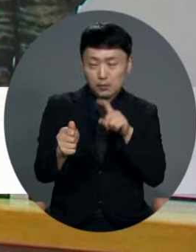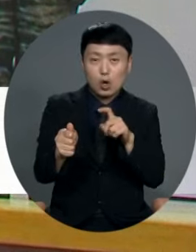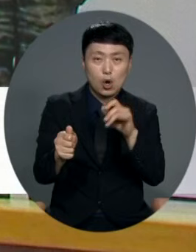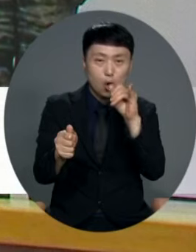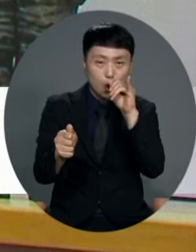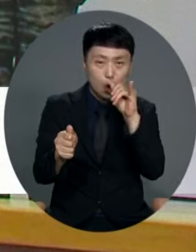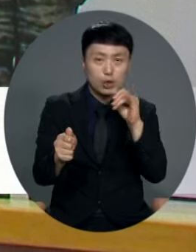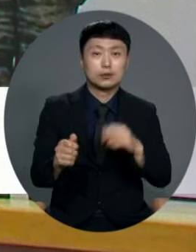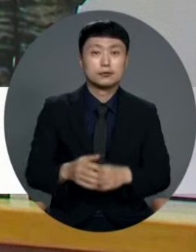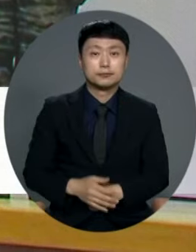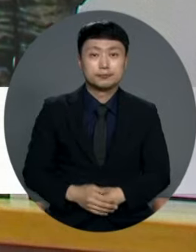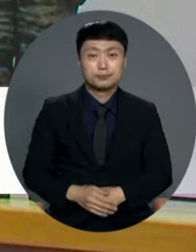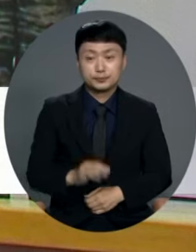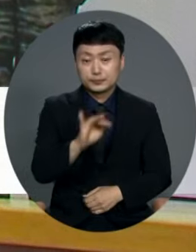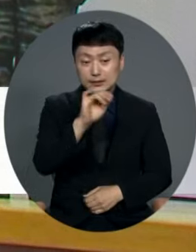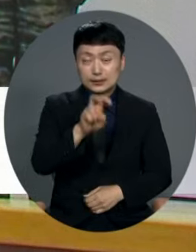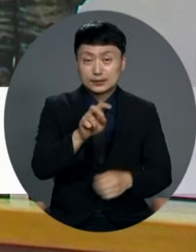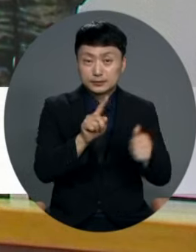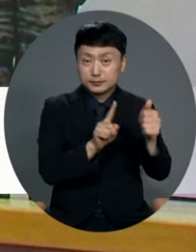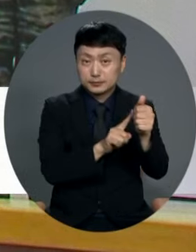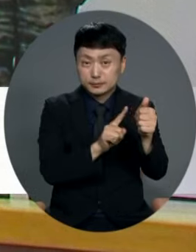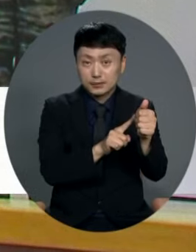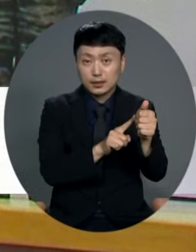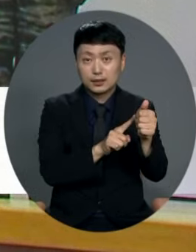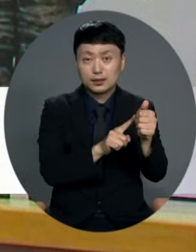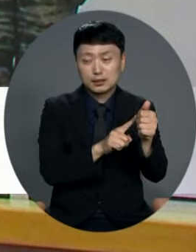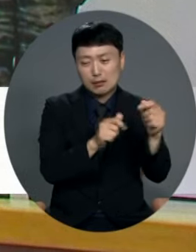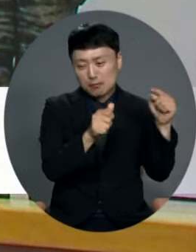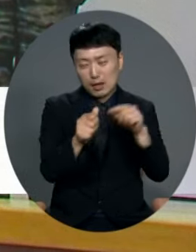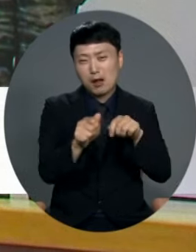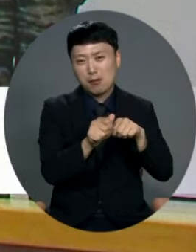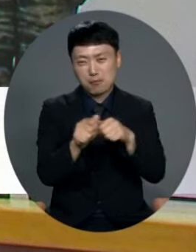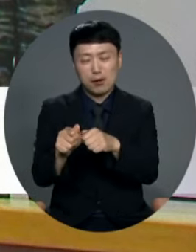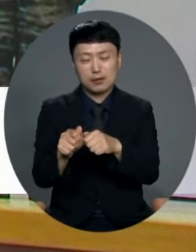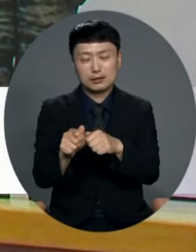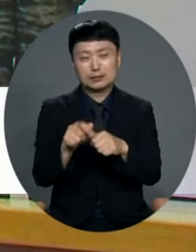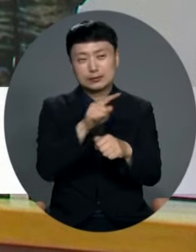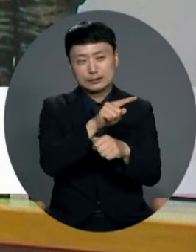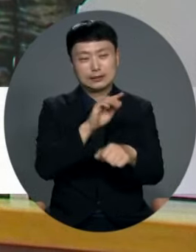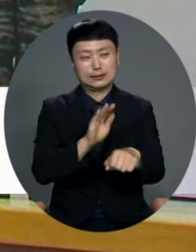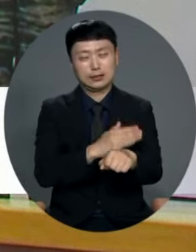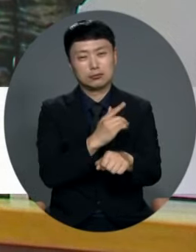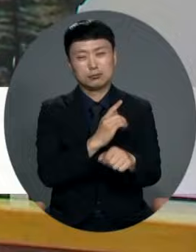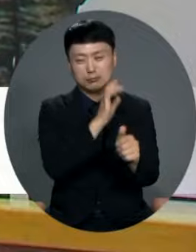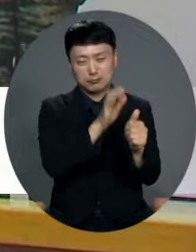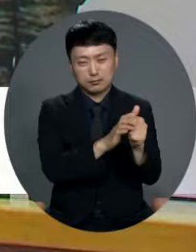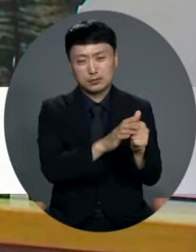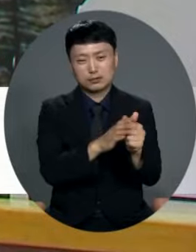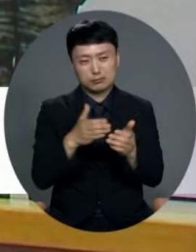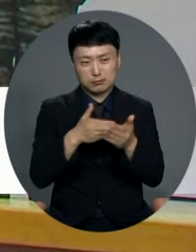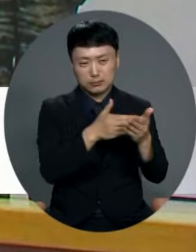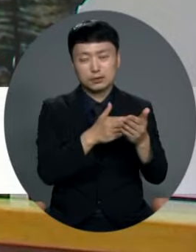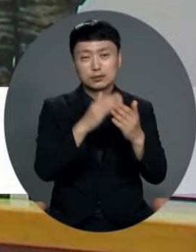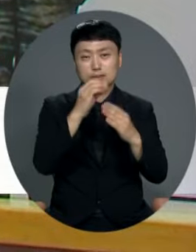임성근 전 사단장이 무리한 수색 짓이란 순직 사건의 주요 책임자라고 주장했습니다 김서현